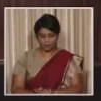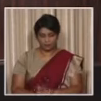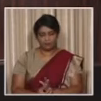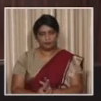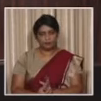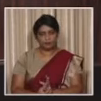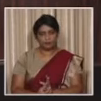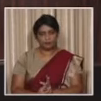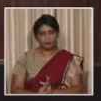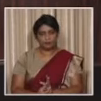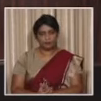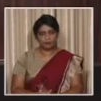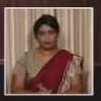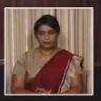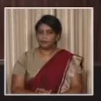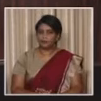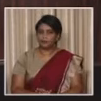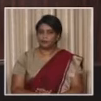රාජසේන රත්නත්